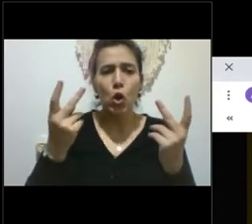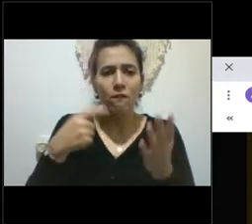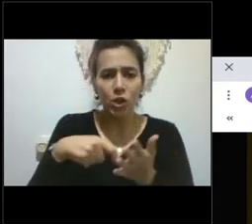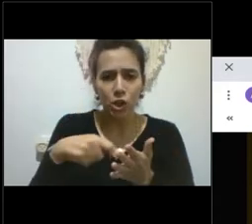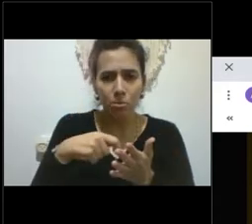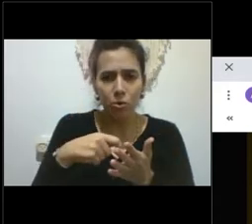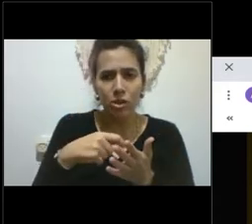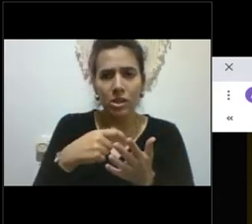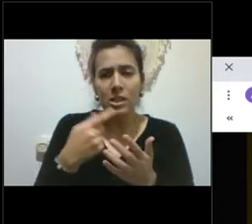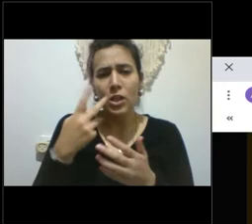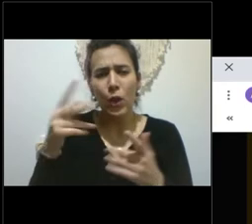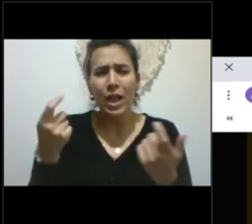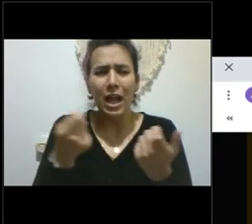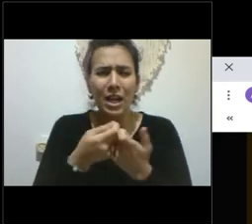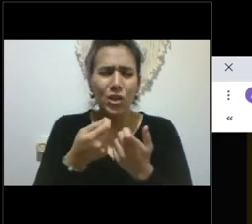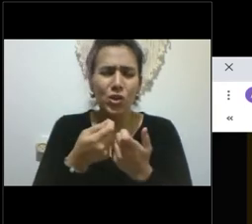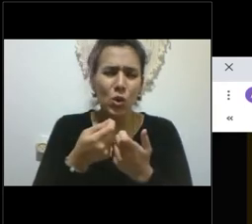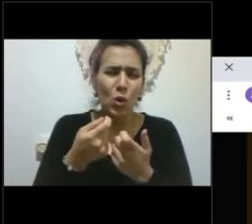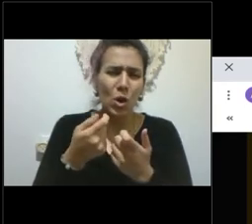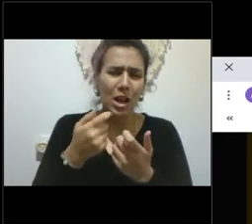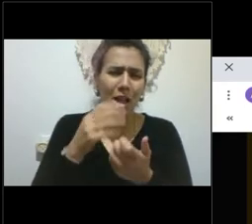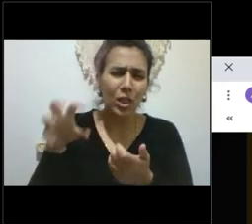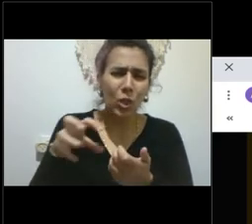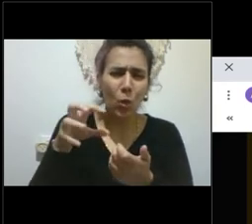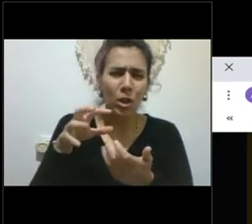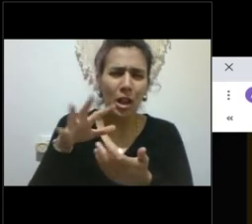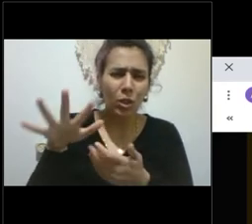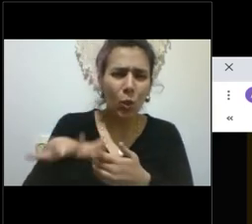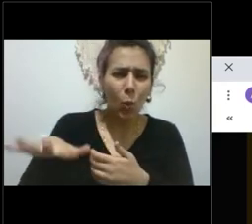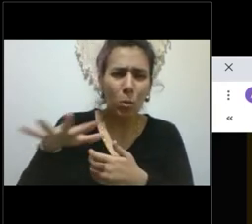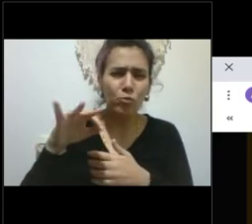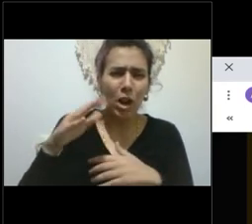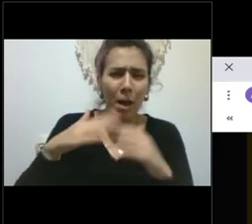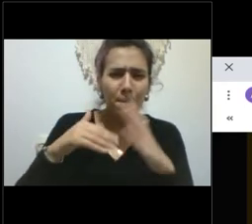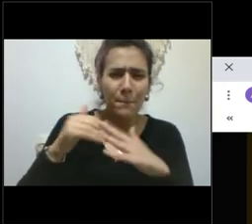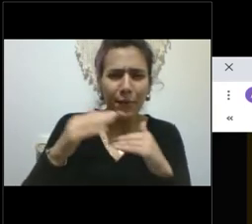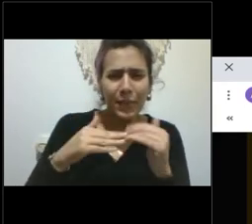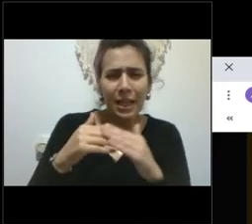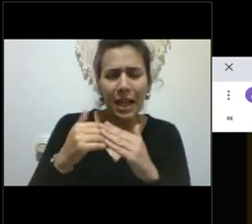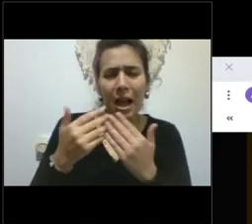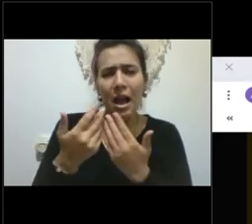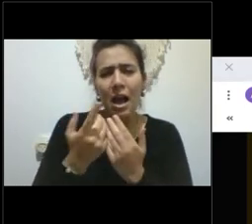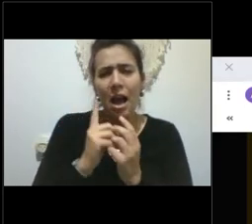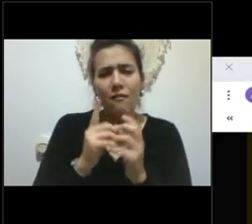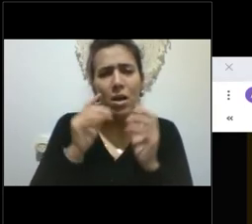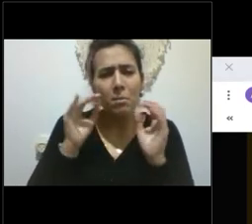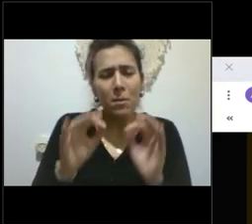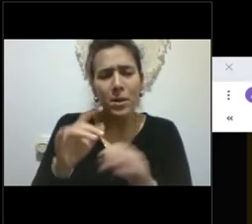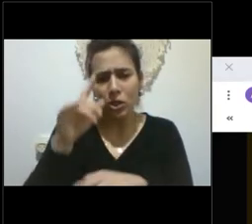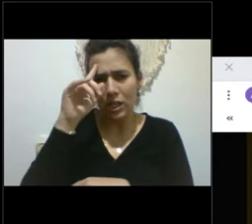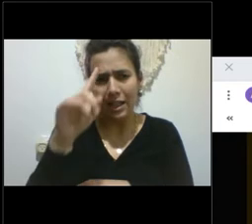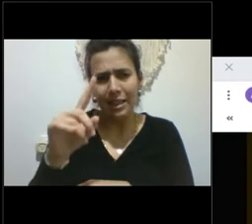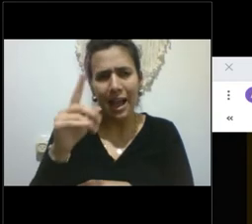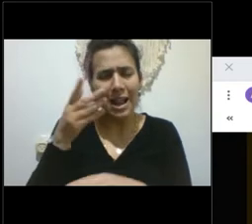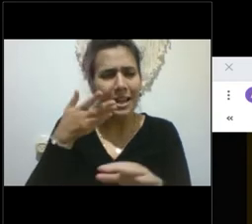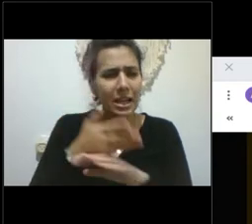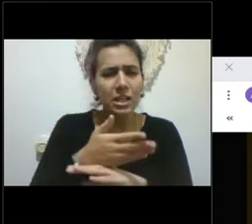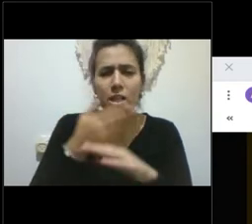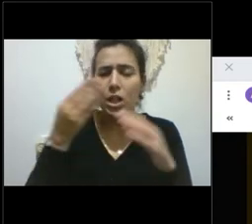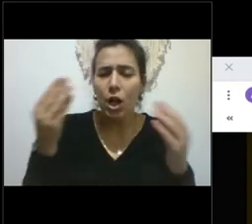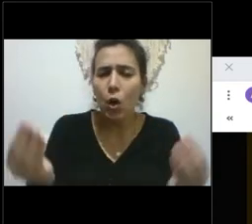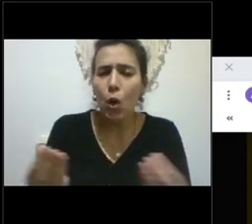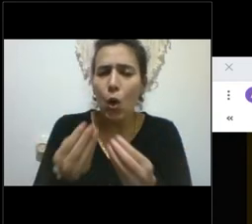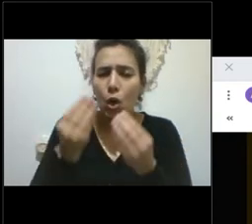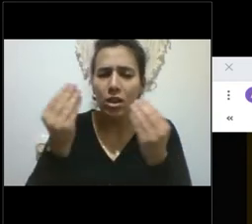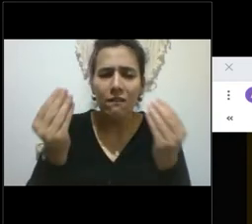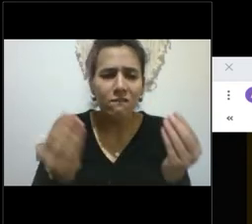הקונסטרקשן, אבל אנחנו ממש ניכנס לכל דבר בבית, איך מסתכלים